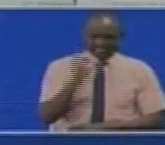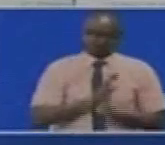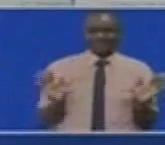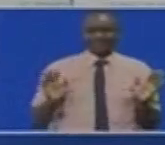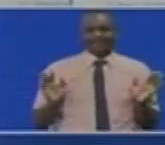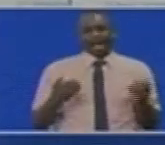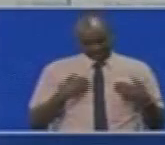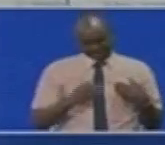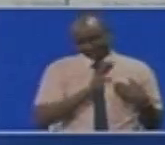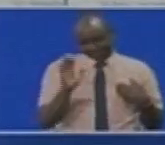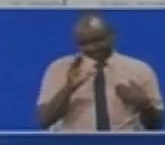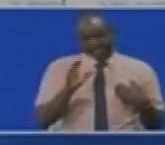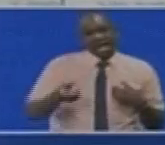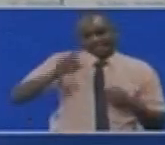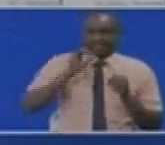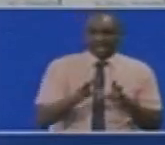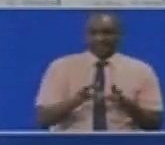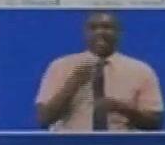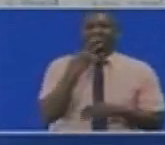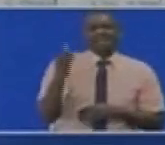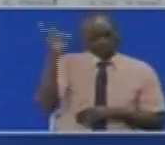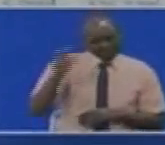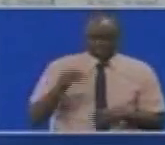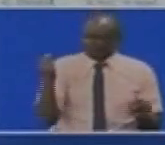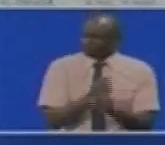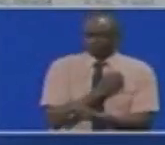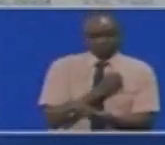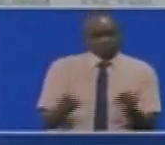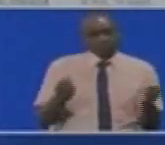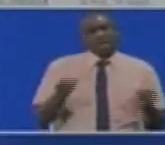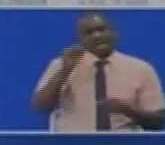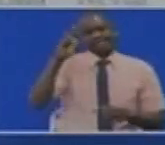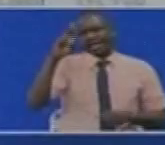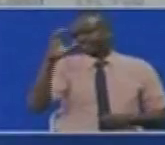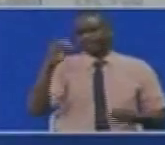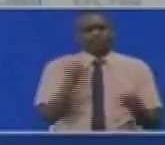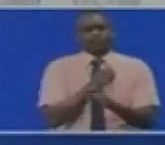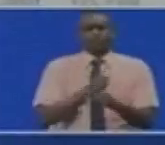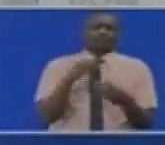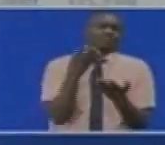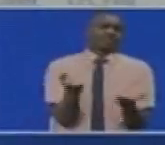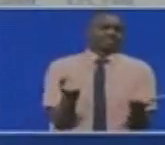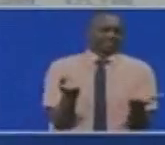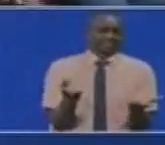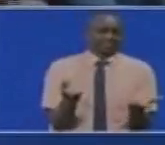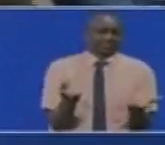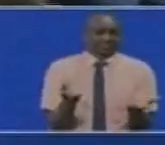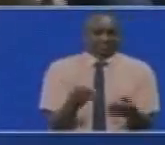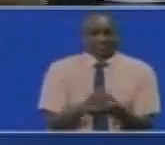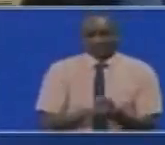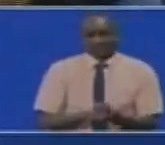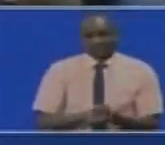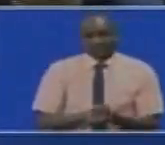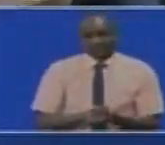huo, na kwamba nyongeza ya 300% haikuwa imetathminiwa na tume ya kutathmini mishahara nchini SRC.